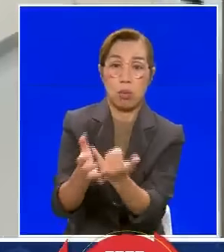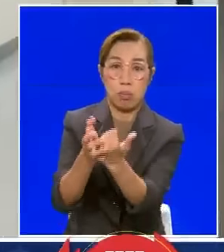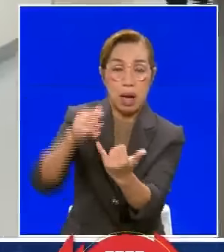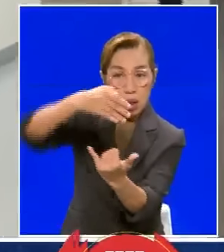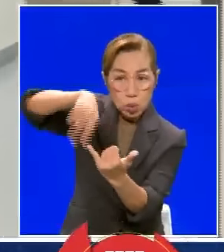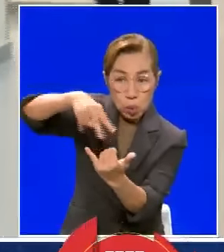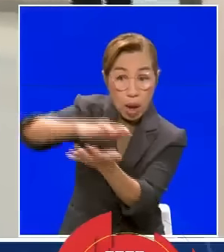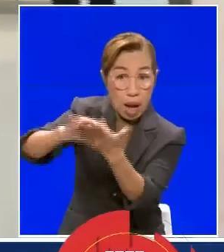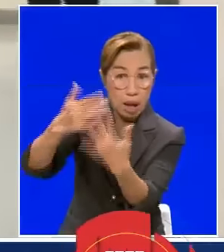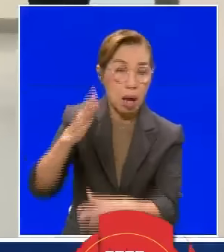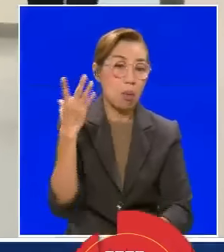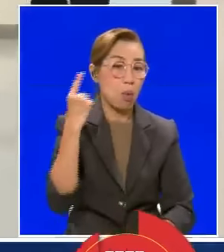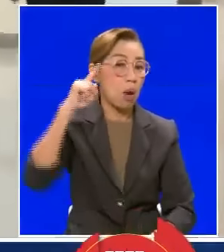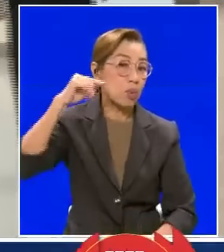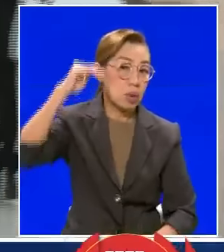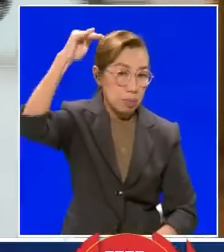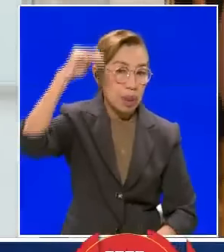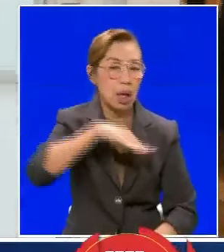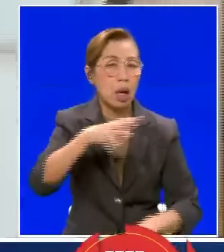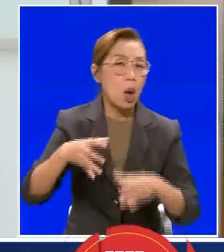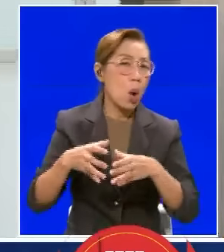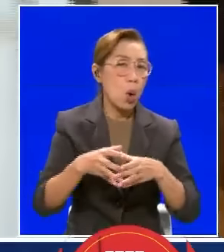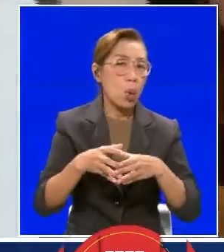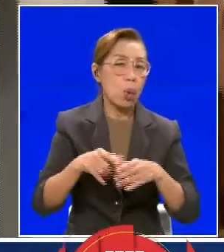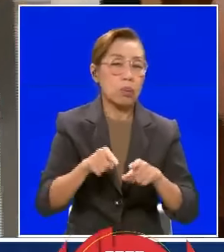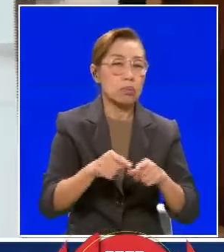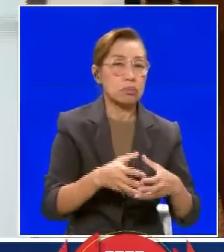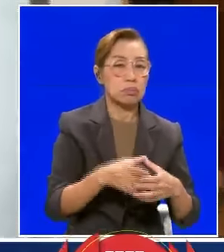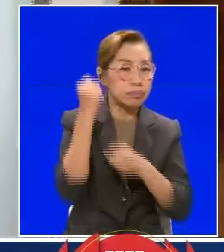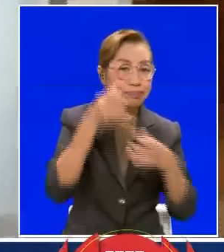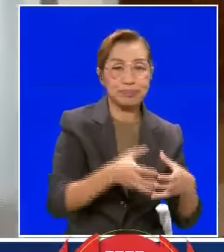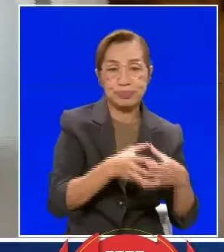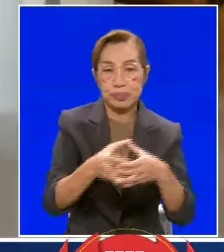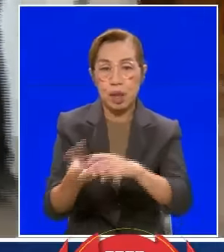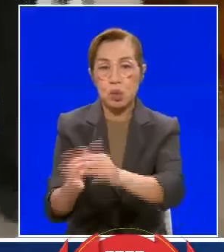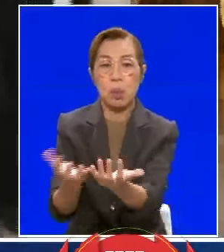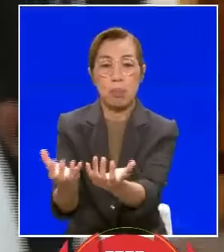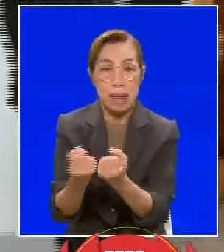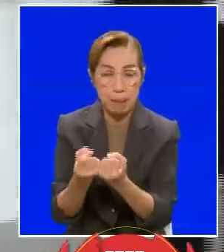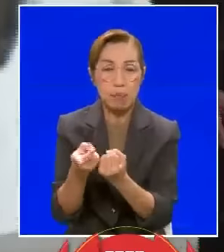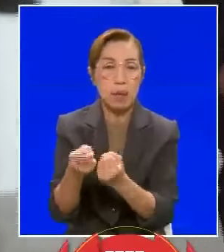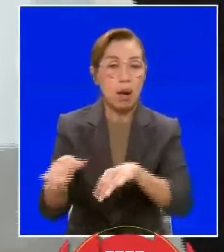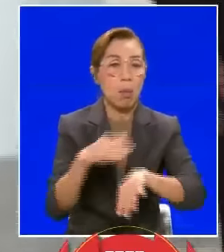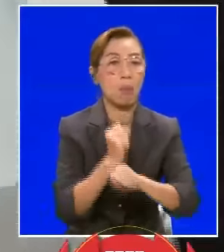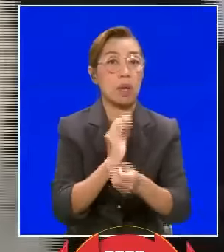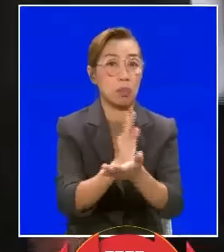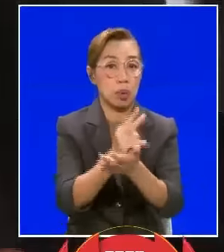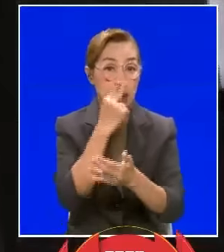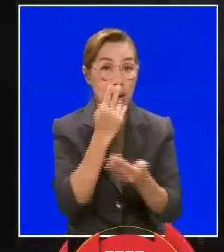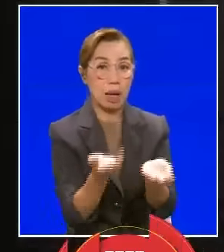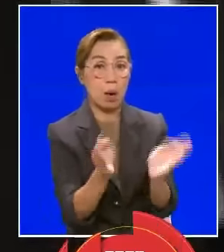อบครัวก็ไปรับร่างของบุ้งเพื่อที่จะเตรียมบำเพ็ญกุศลกันแล้วนี่ก็เป็นบรรยากาศนะคะของทางครอบครัว